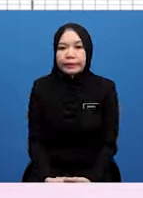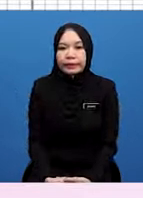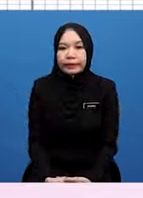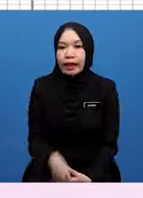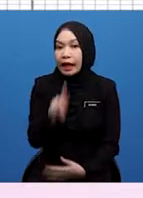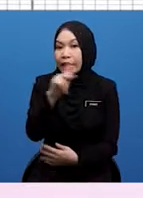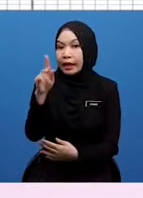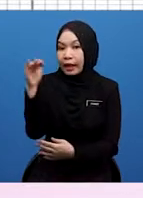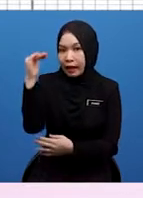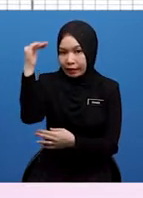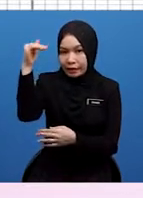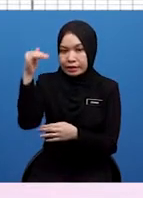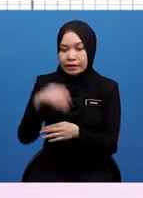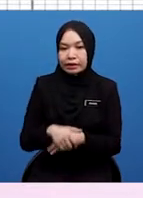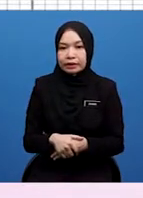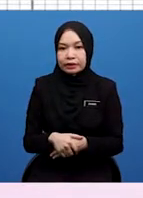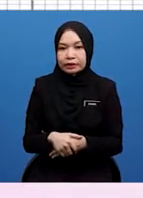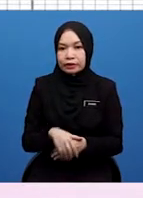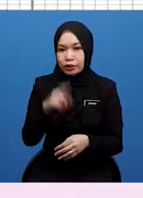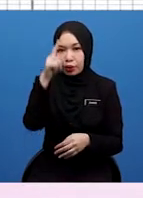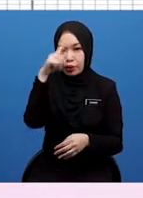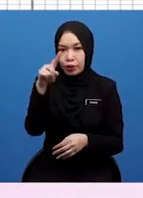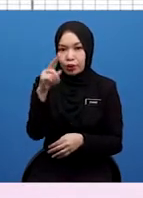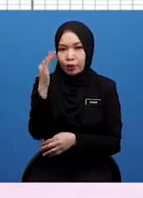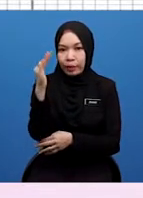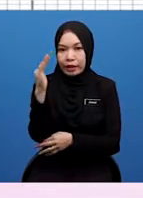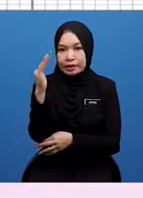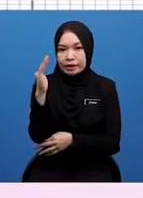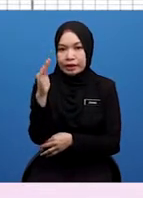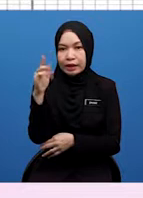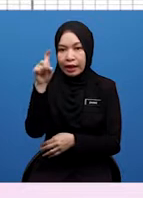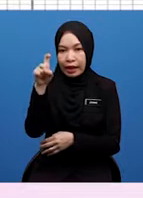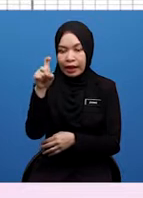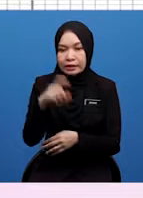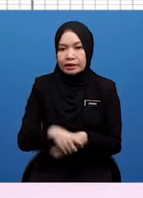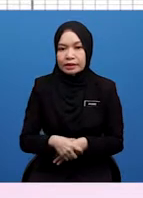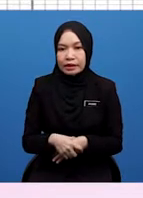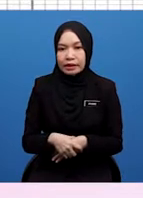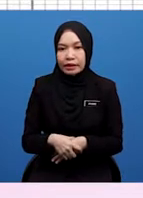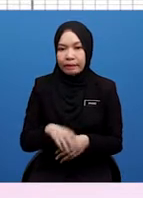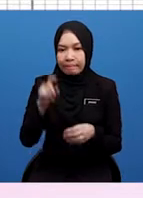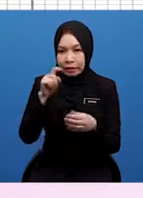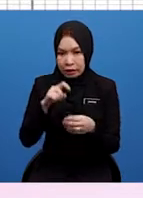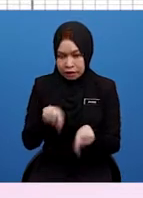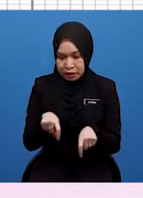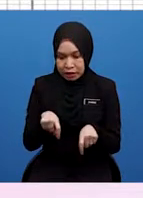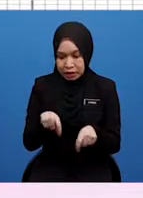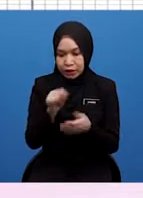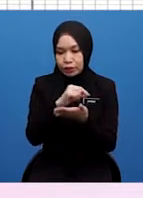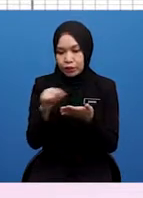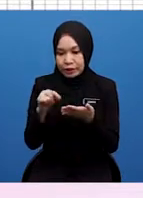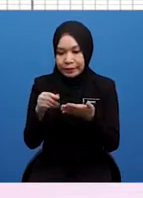kanan atas. Label bagi paksi X adalah tahun, ditulis di bahagian tengah bawah.